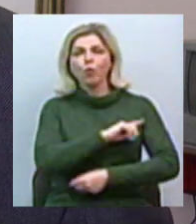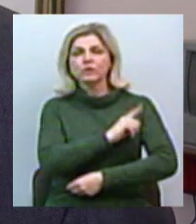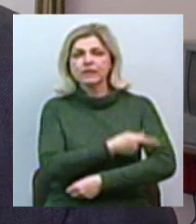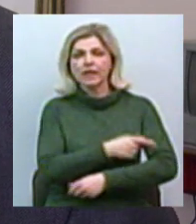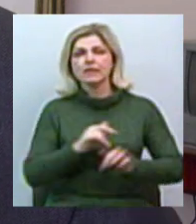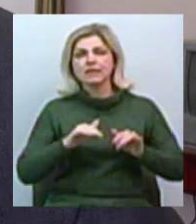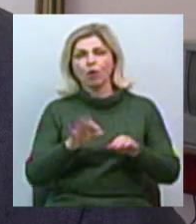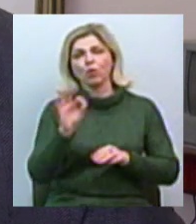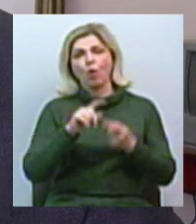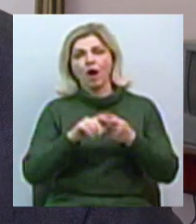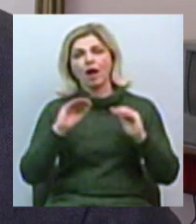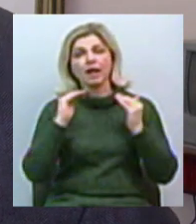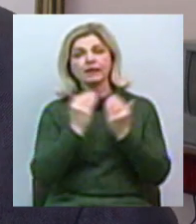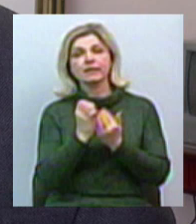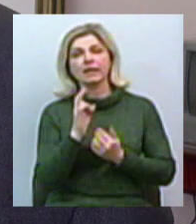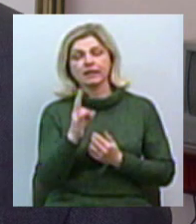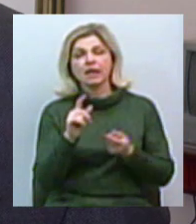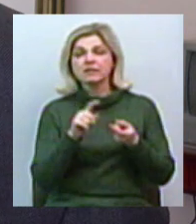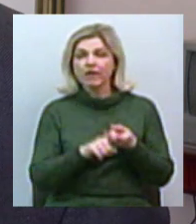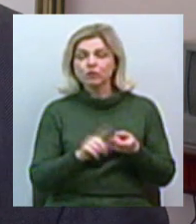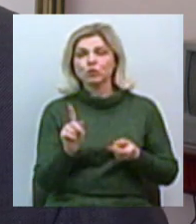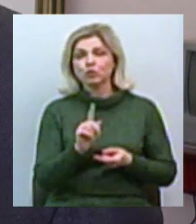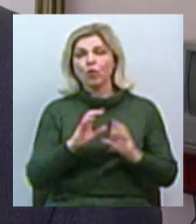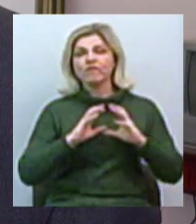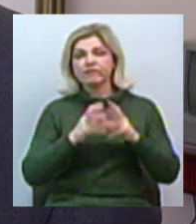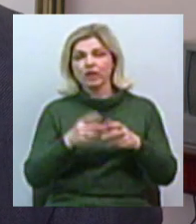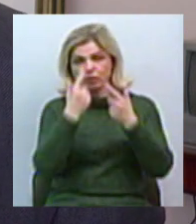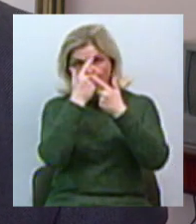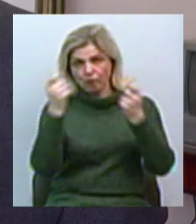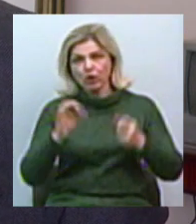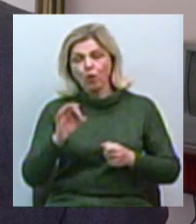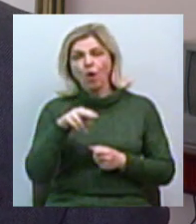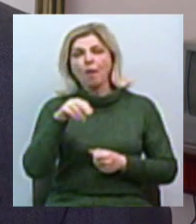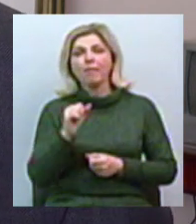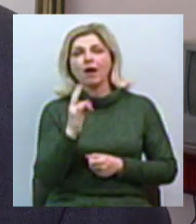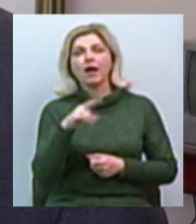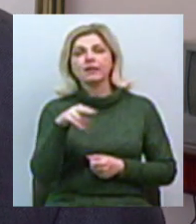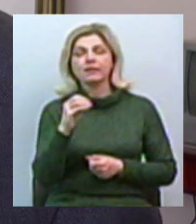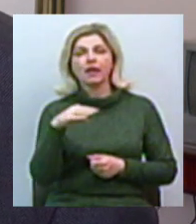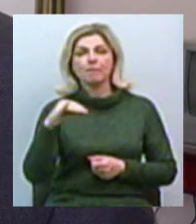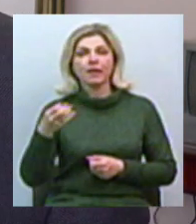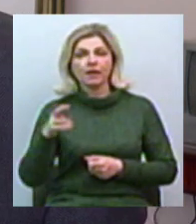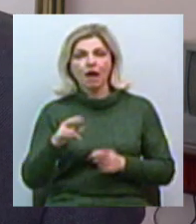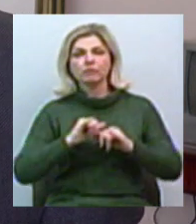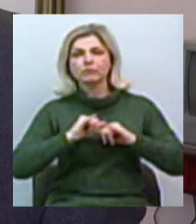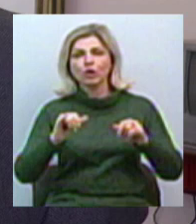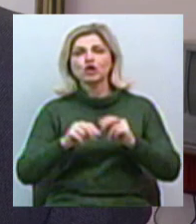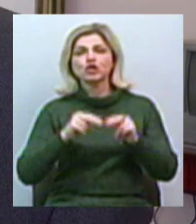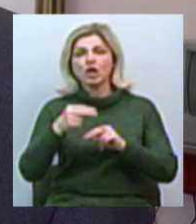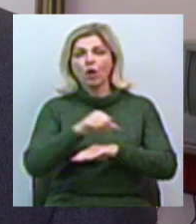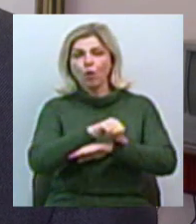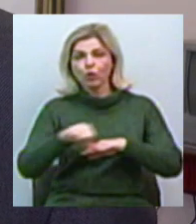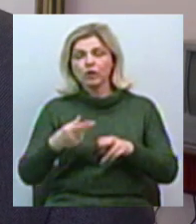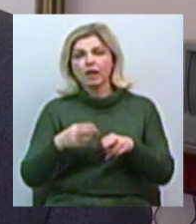щодо карантину. Тобто в зв'язку з тим, що у всьому світі оголошено про пандемію, яка поширюється через кордони, необхідно ці